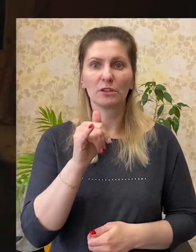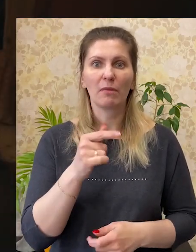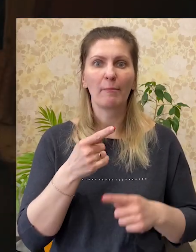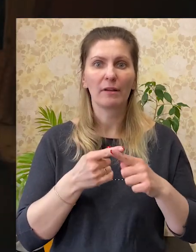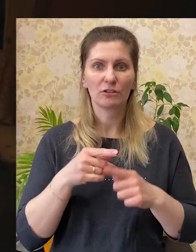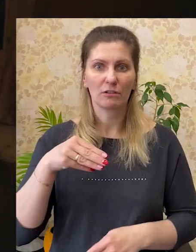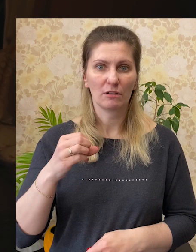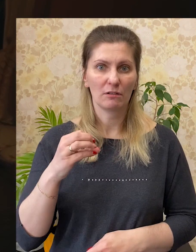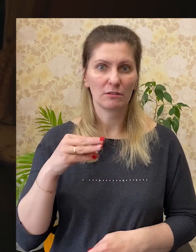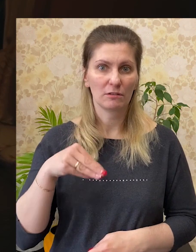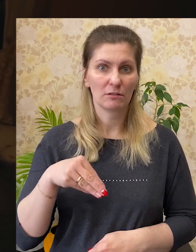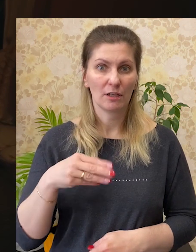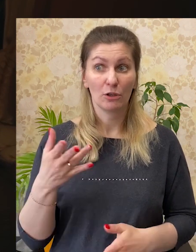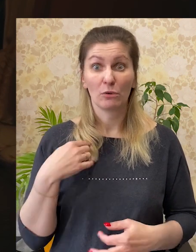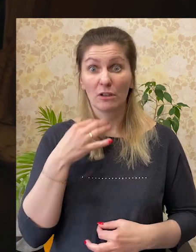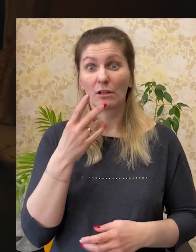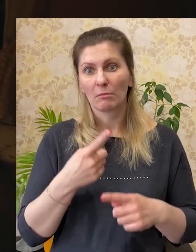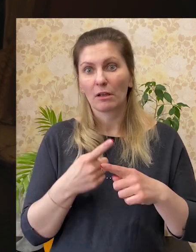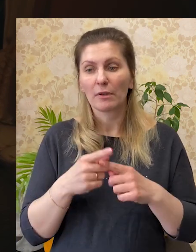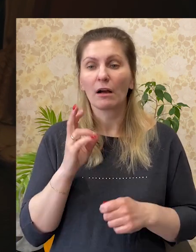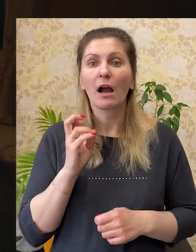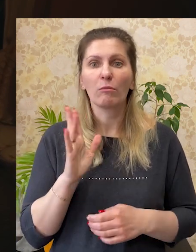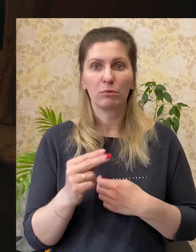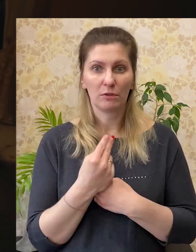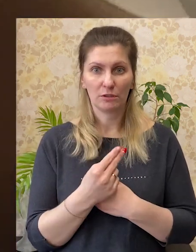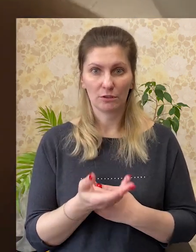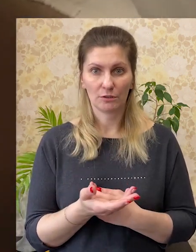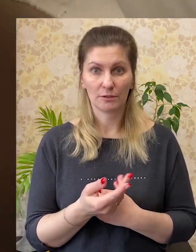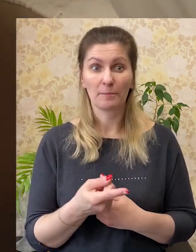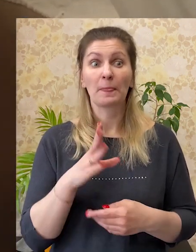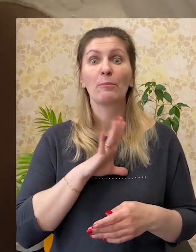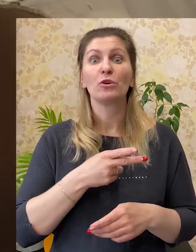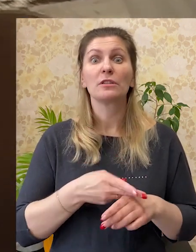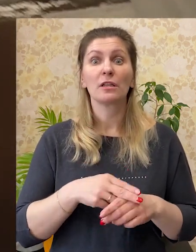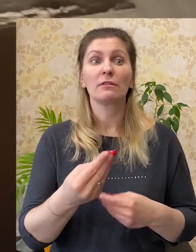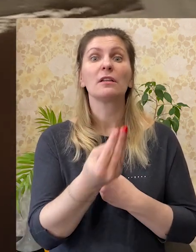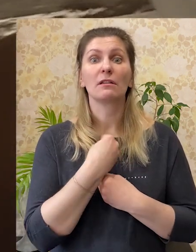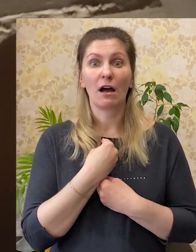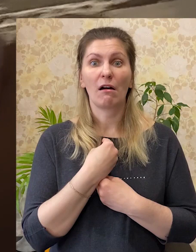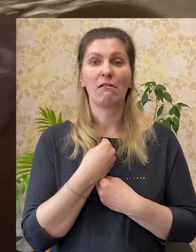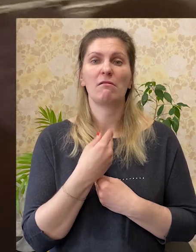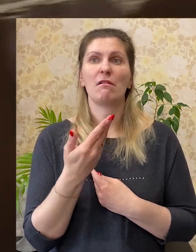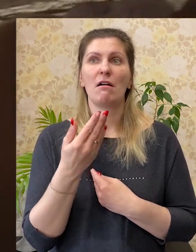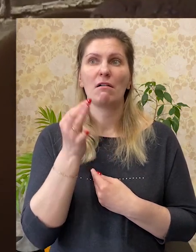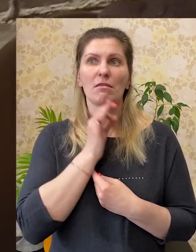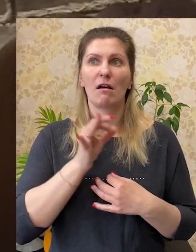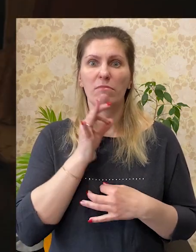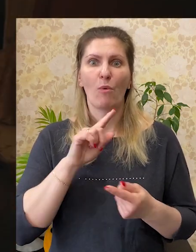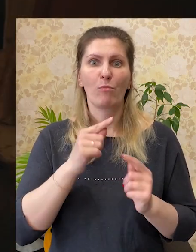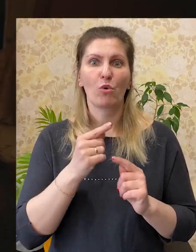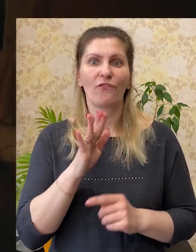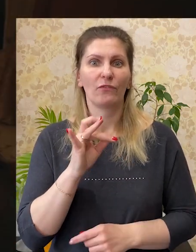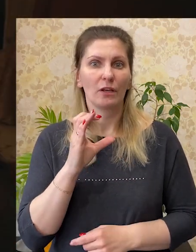тебя положительный тест. Я сказала, ну положительный и положительный, как будем лечиться? Ну, то есть... После этого мне назначили курс противовирусных